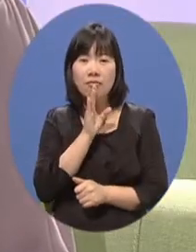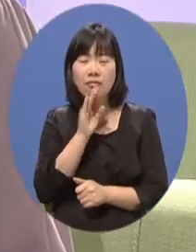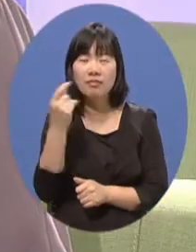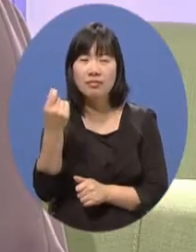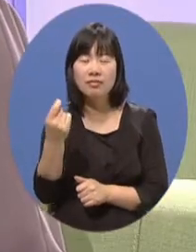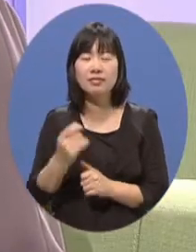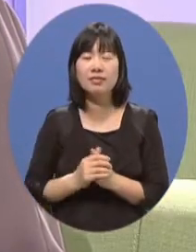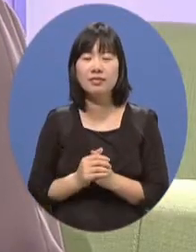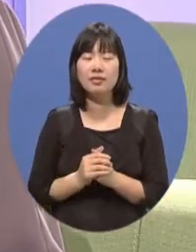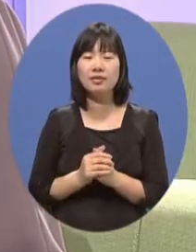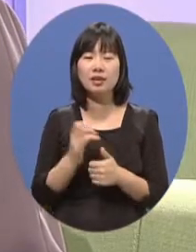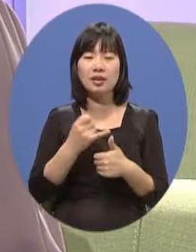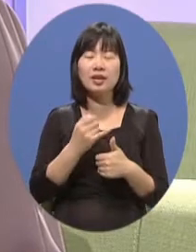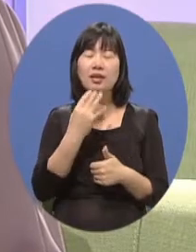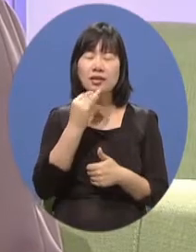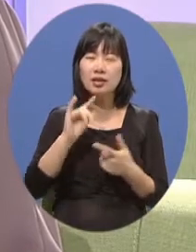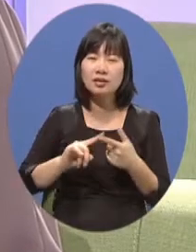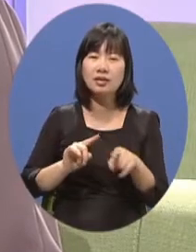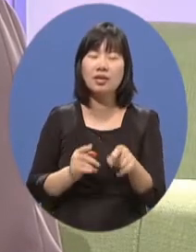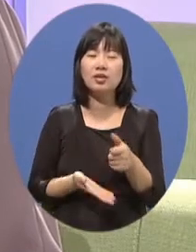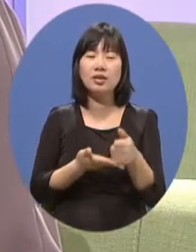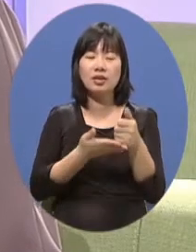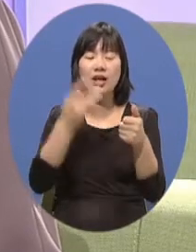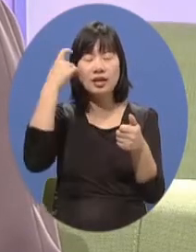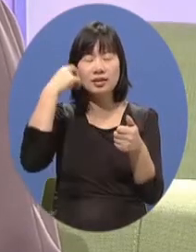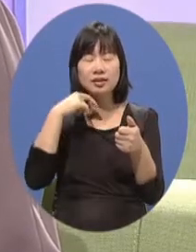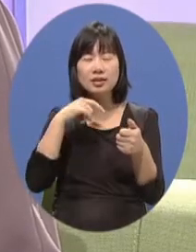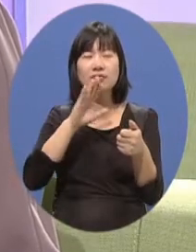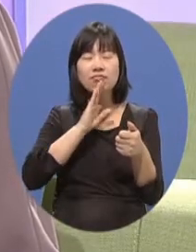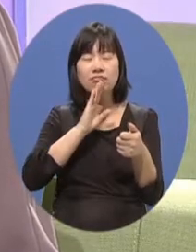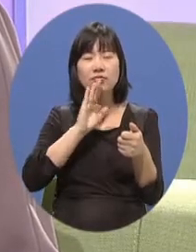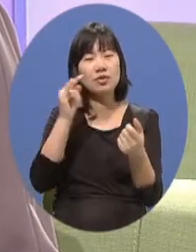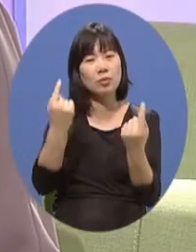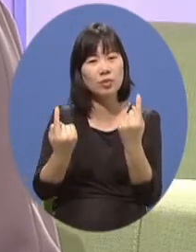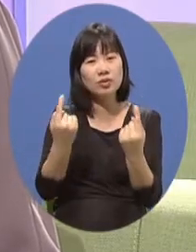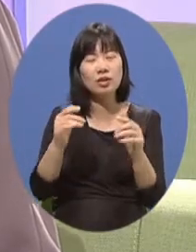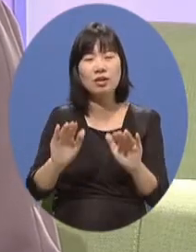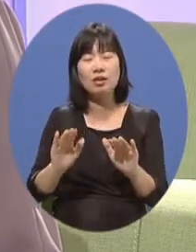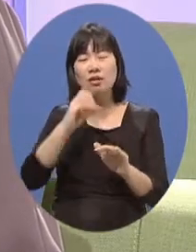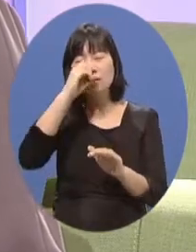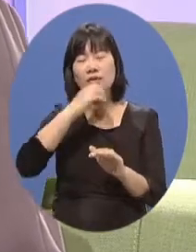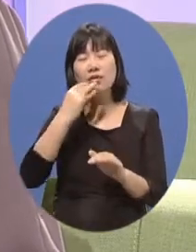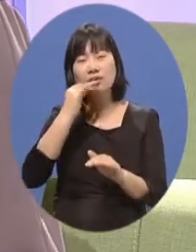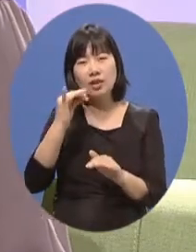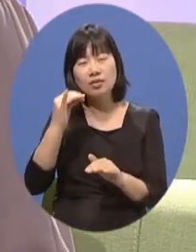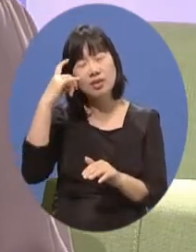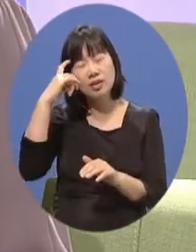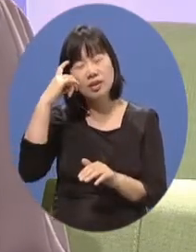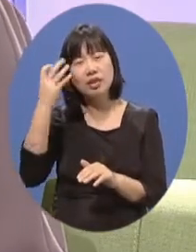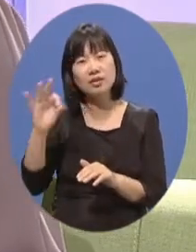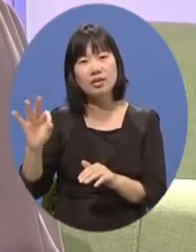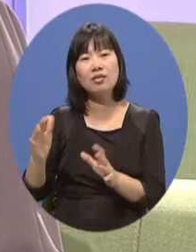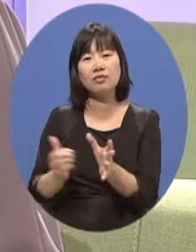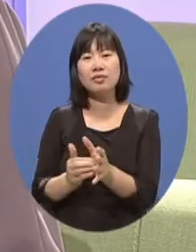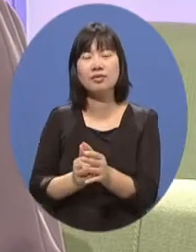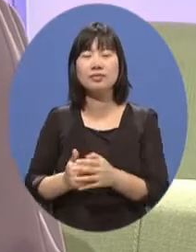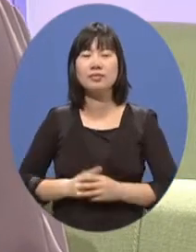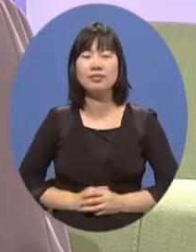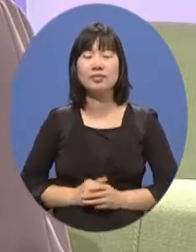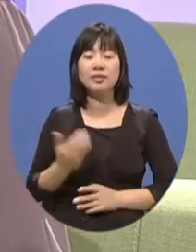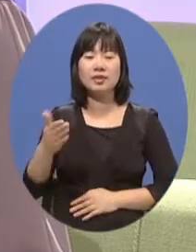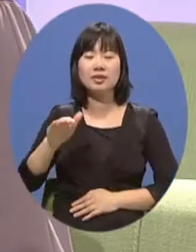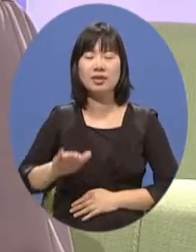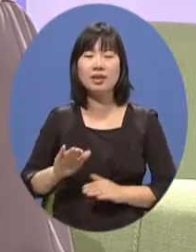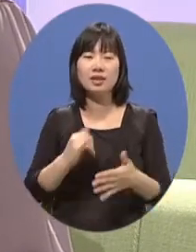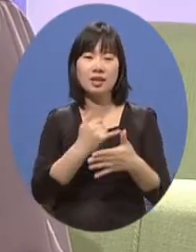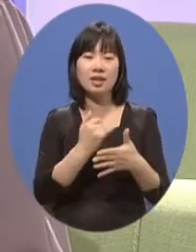그러다 보면 하은이가 당연히 그게 칭찬이라고 느꼈을 거라기보다는 그냥 당연한 걸로 받아들였을 수도 있어요. 그렇지. 근데